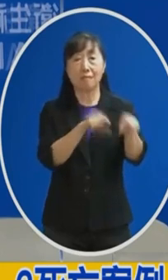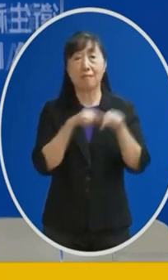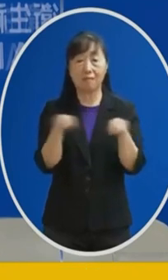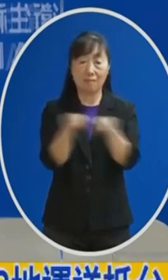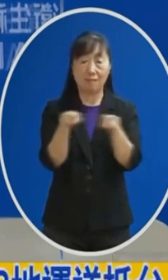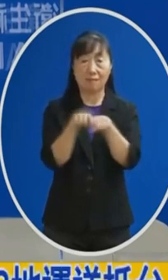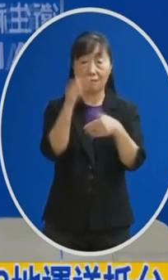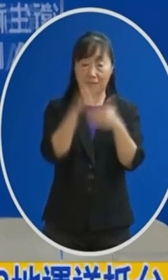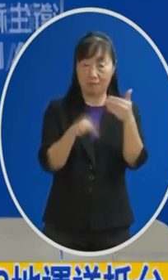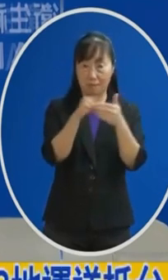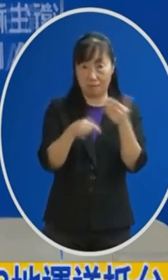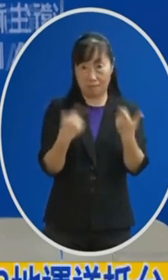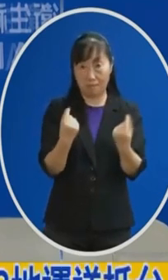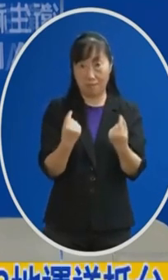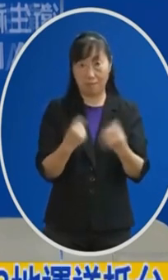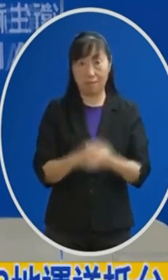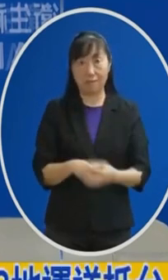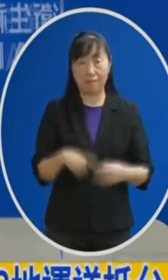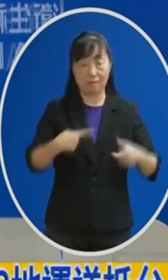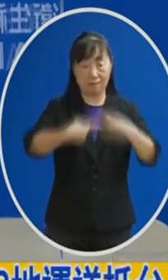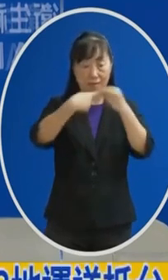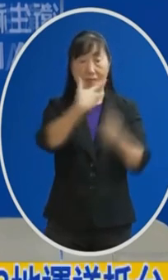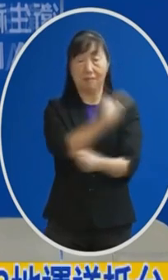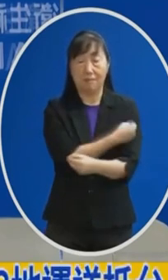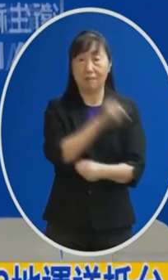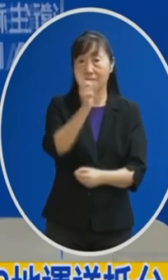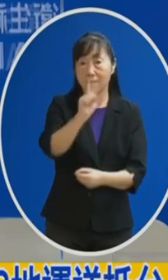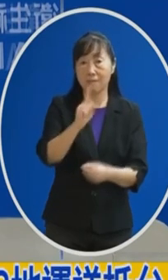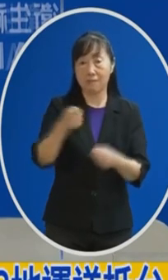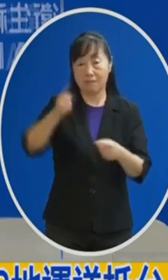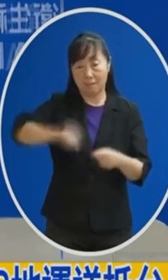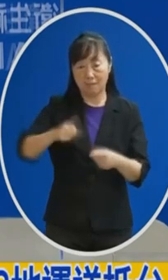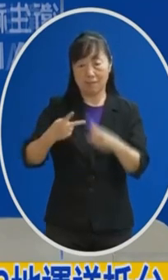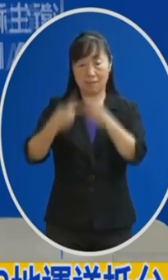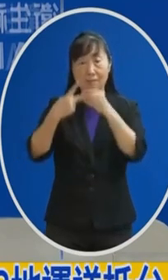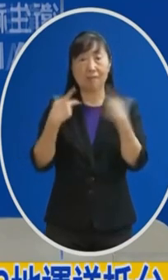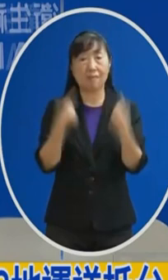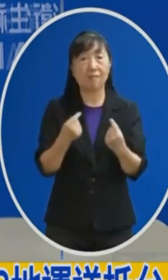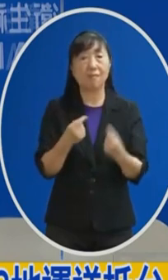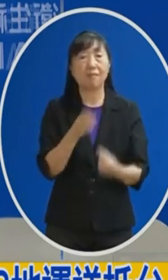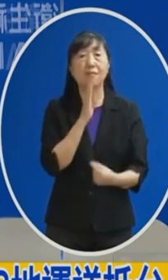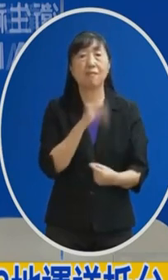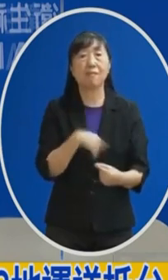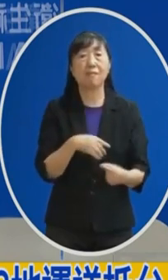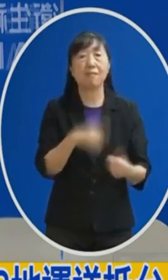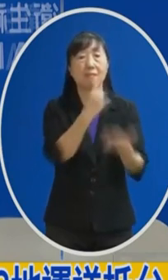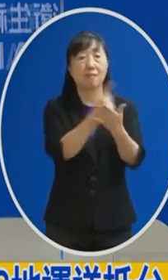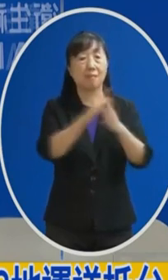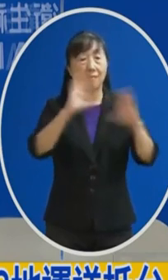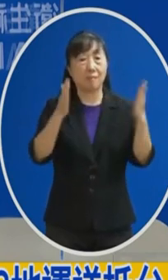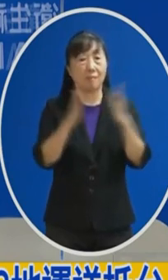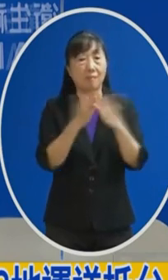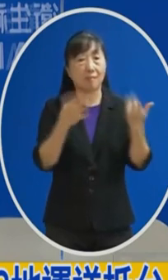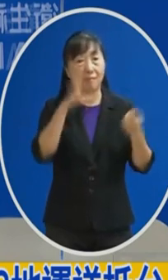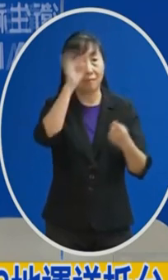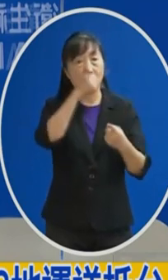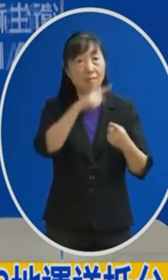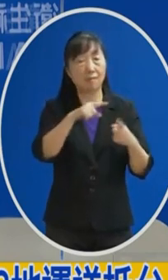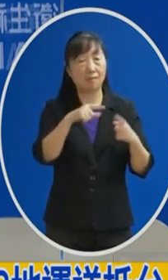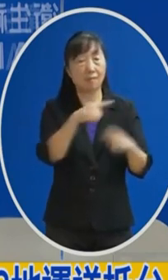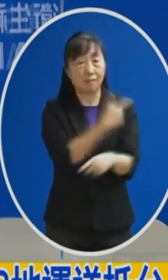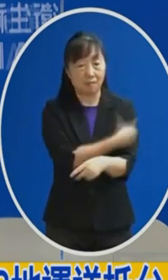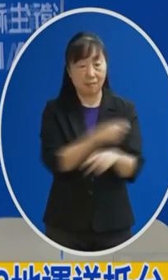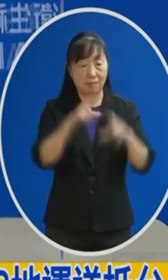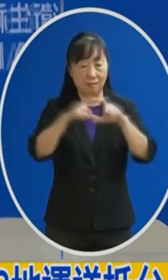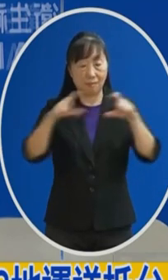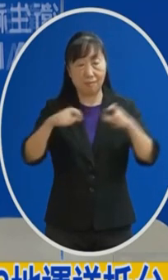的方式，第一剂打什么，第二剂就打什么。但他尊重各国依据实际疫苗到货的情形，以及可能各